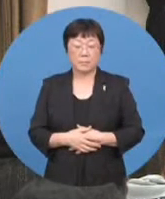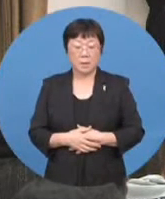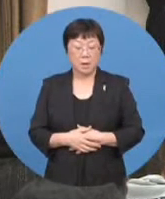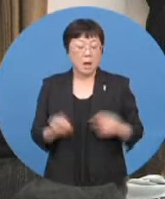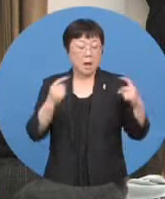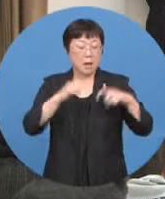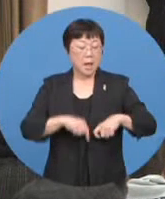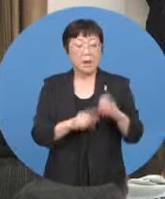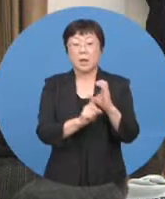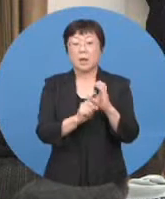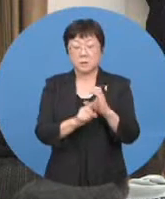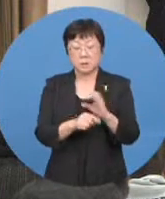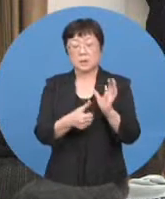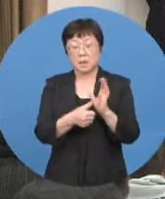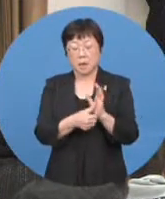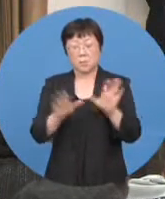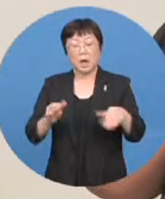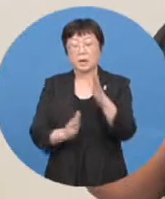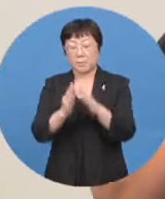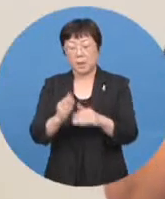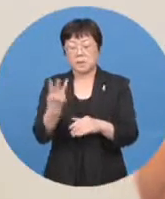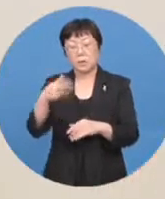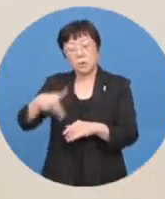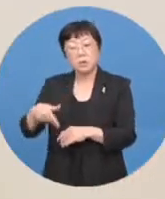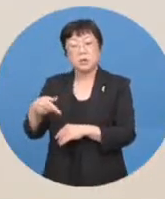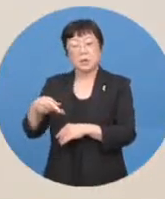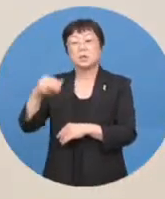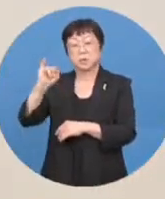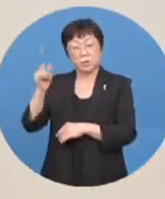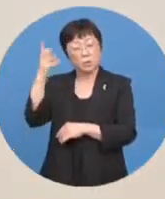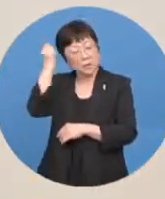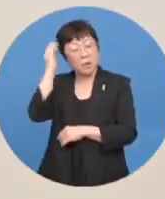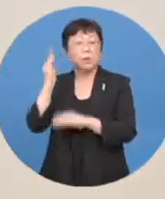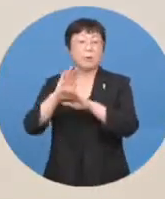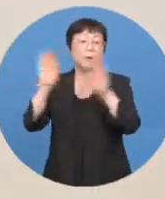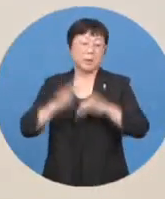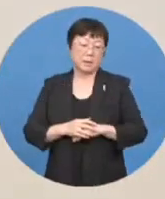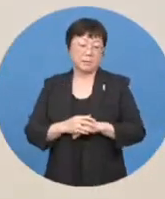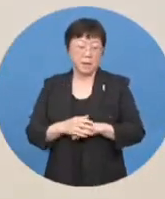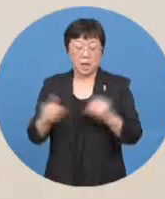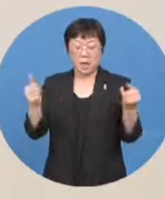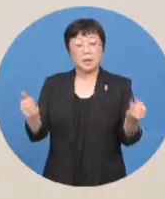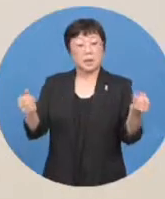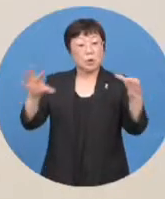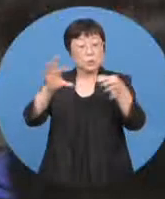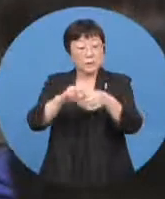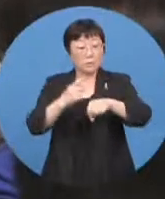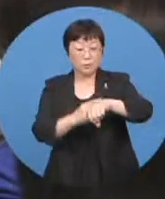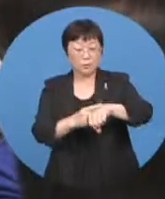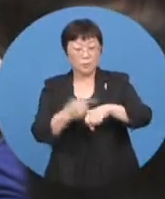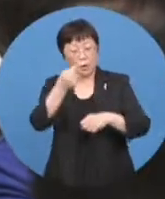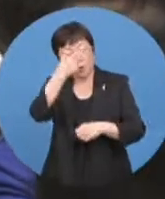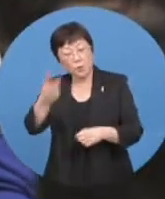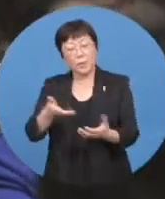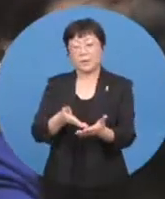恋愛カウンセラーの羽林ゆずさんの記念講演も行われました。男女を結びつける秘訣などユーモアあふれる